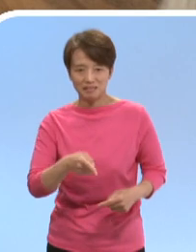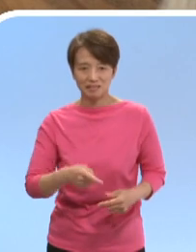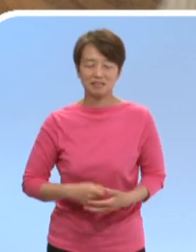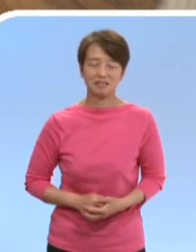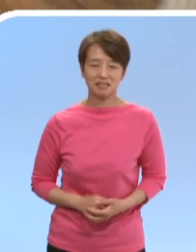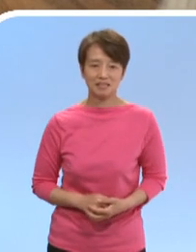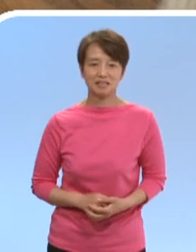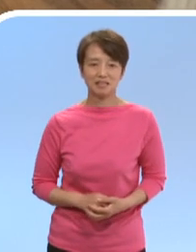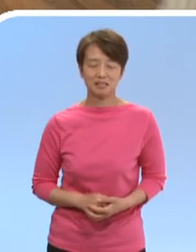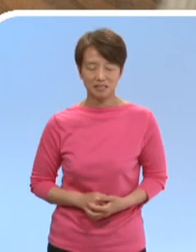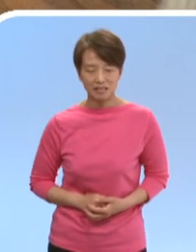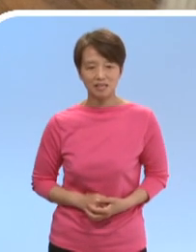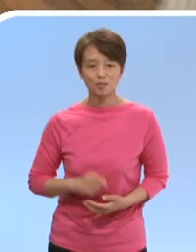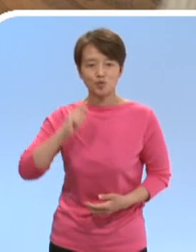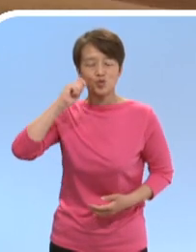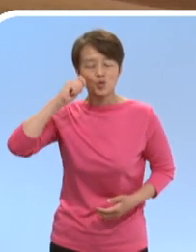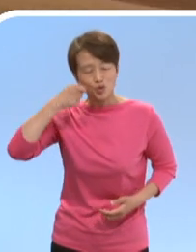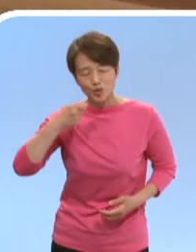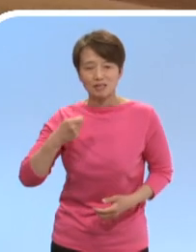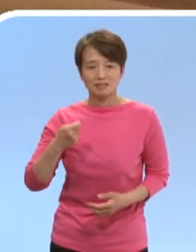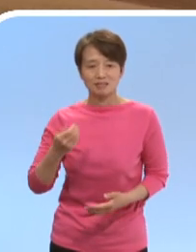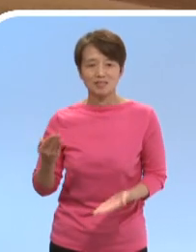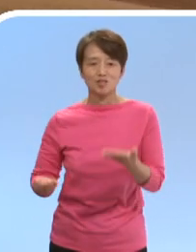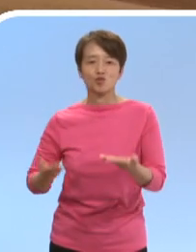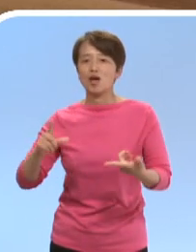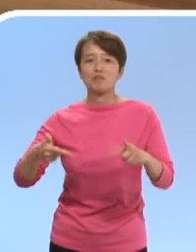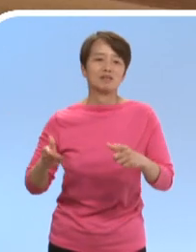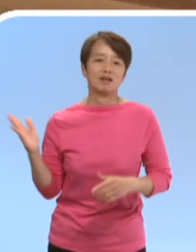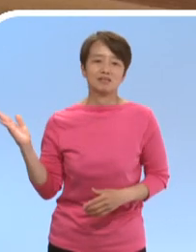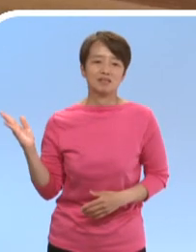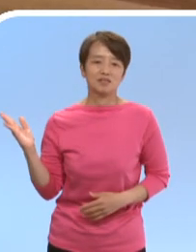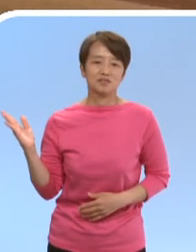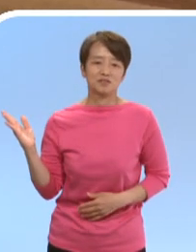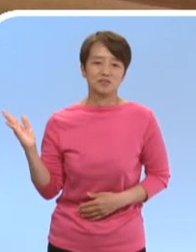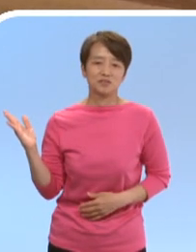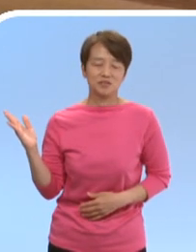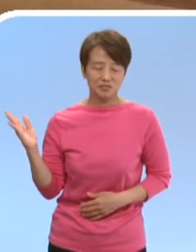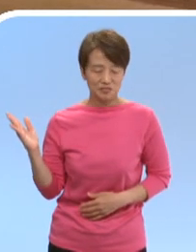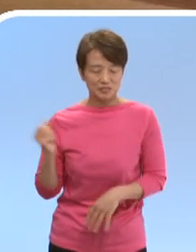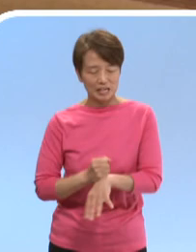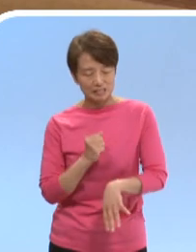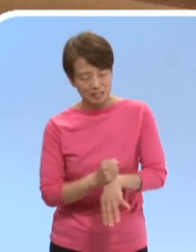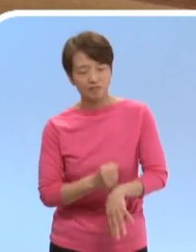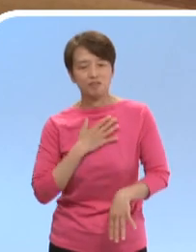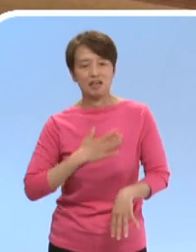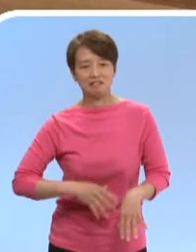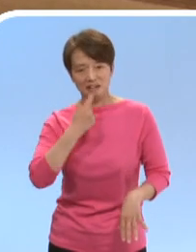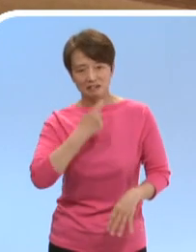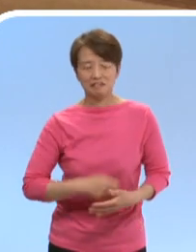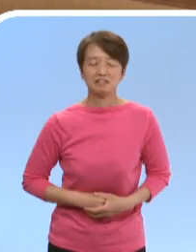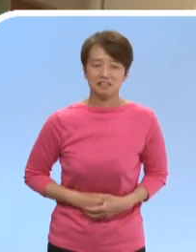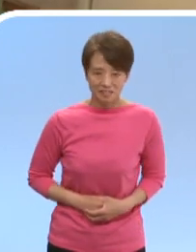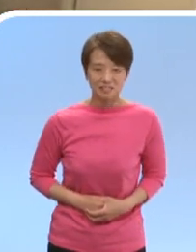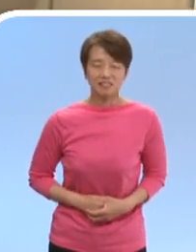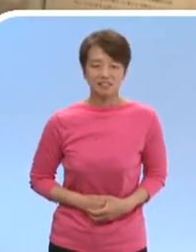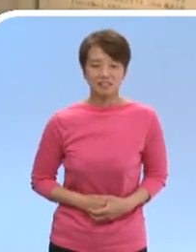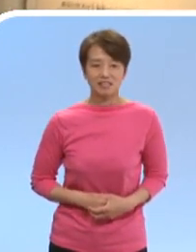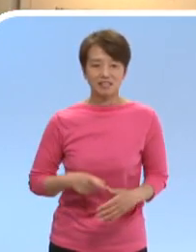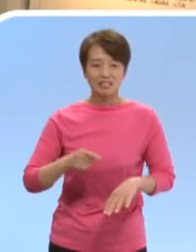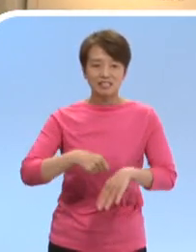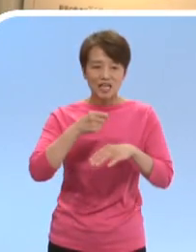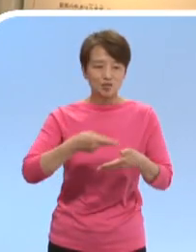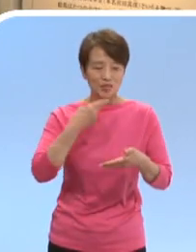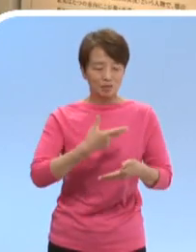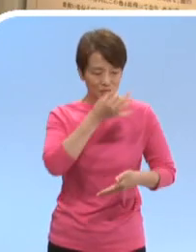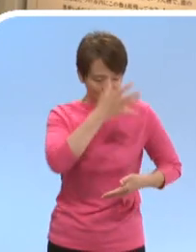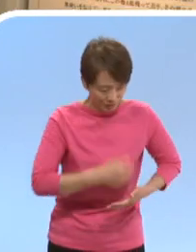や難しい ね。 これは 繊細かつ手間暇かかる作業なんですね。 そうなんですよ、ね、なんか気軽に食べてて